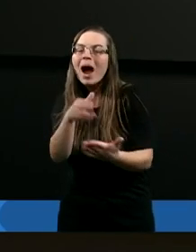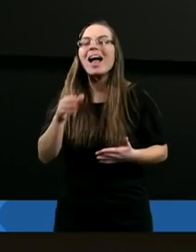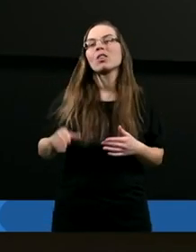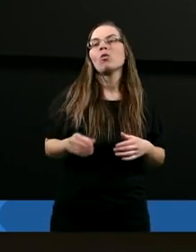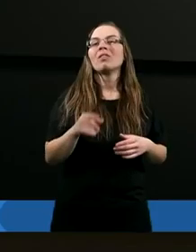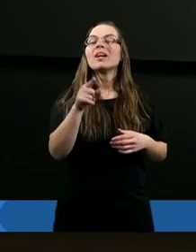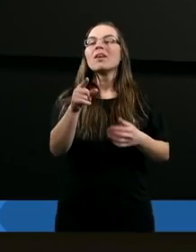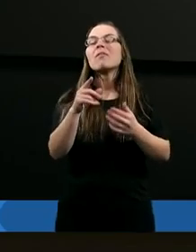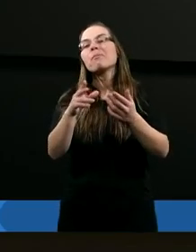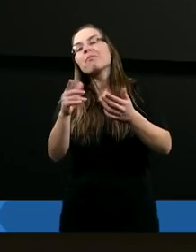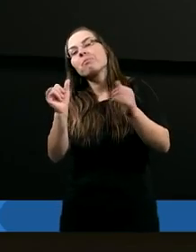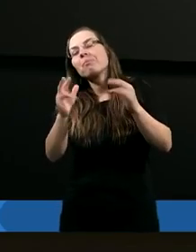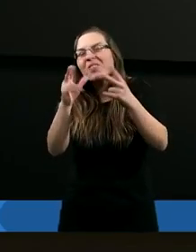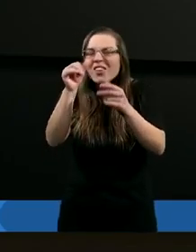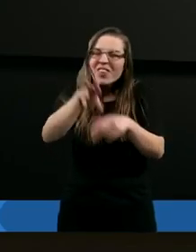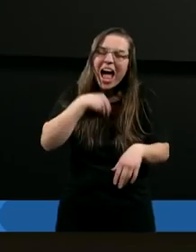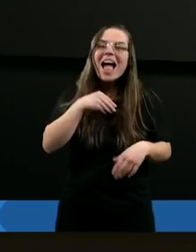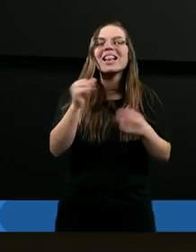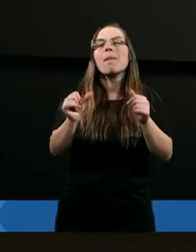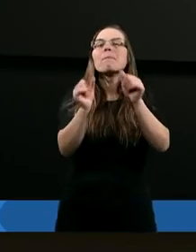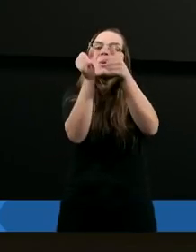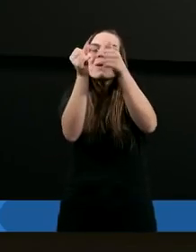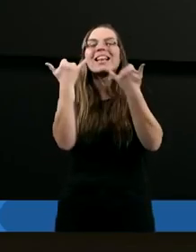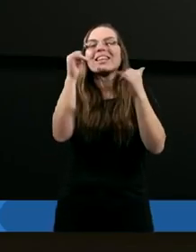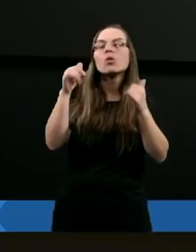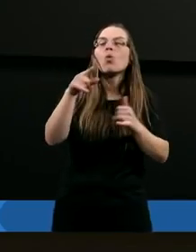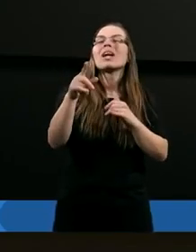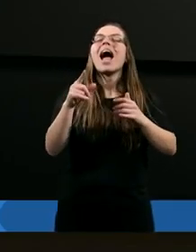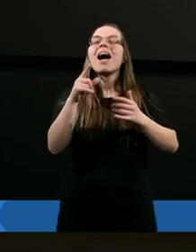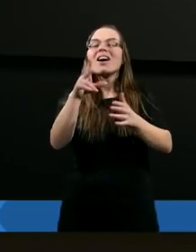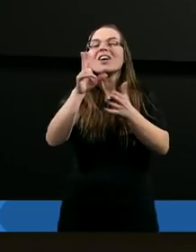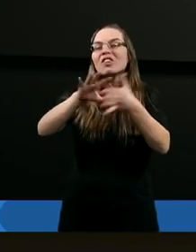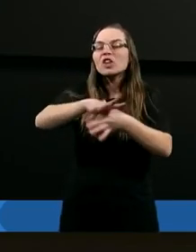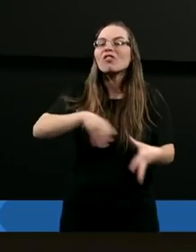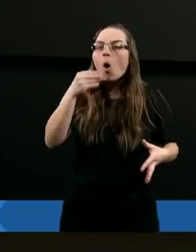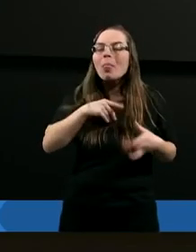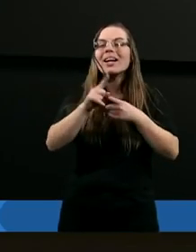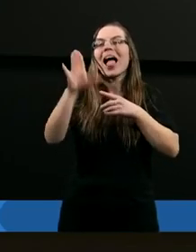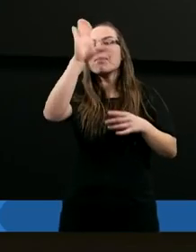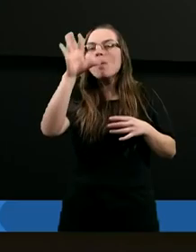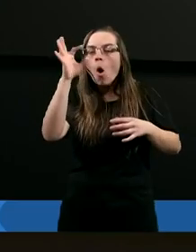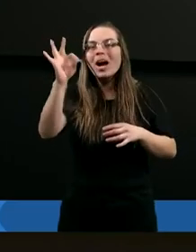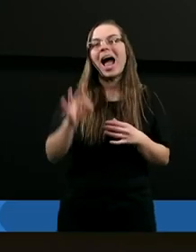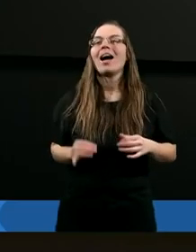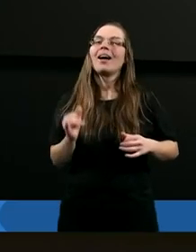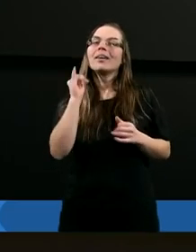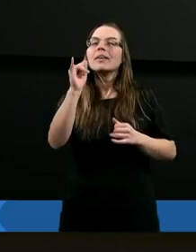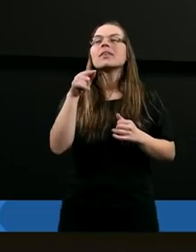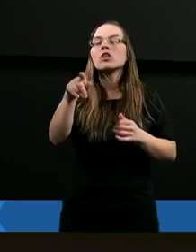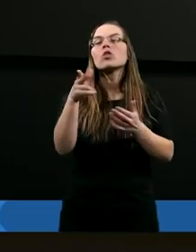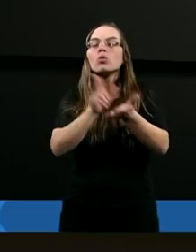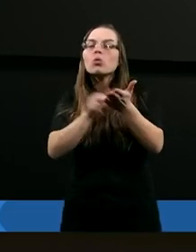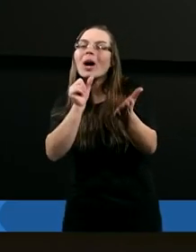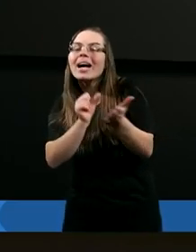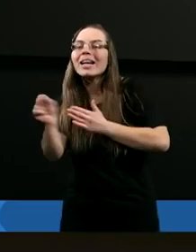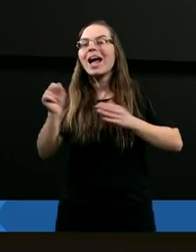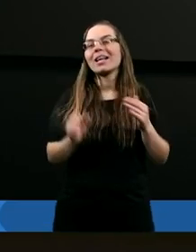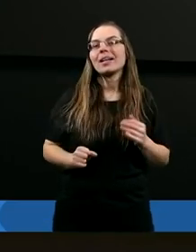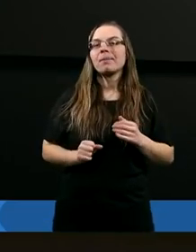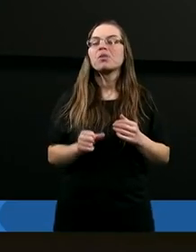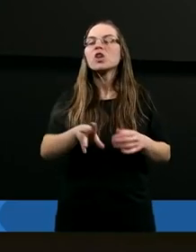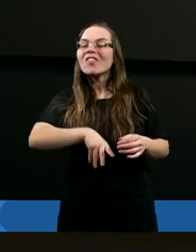przyrządy w świątyni, w przybytku były święte, były oddzielone do służby dla Pana Boga. Był przedział czasu, czy jest przedział czasu, który jest